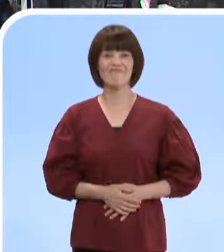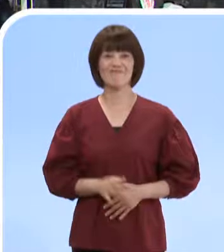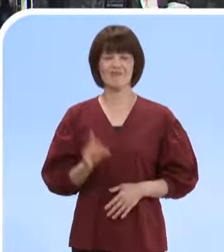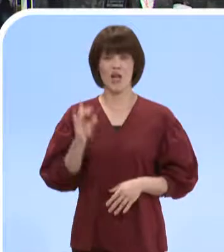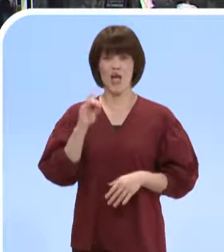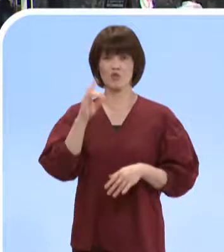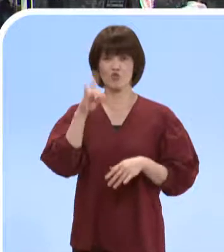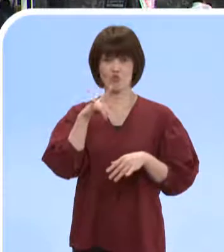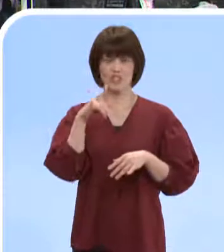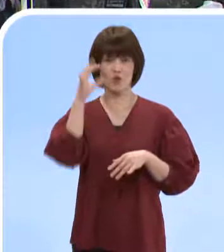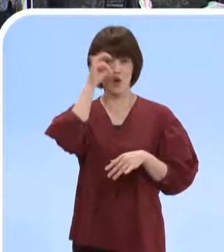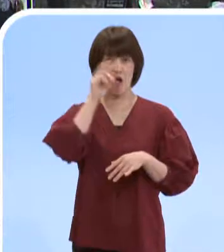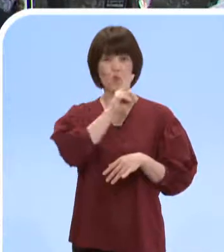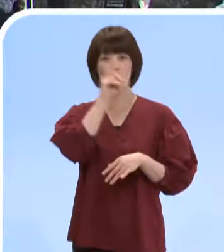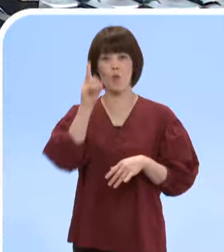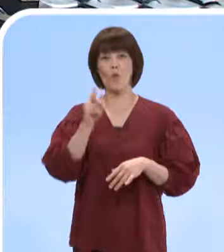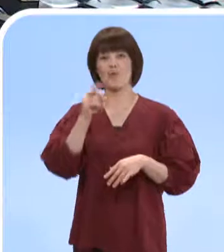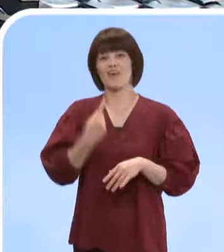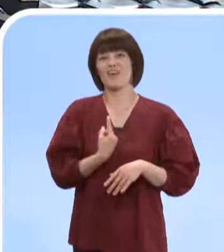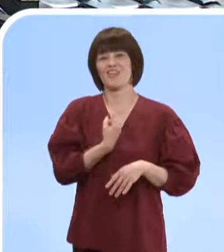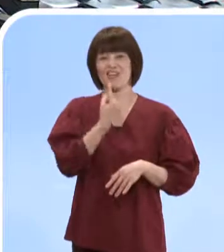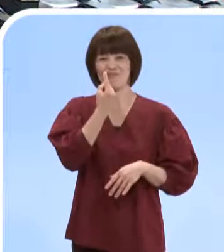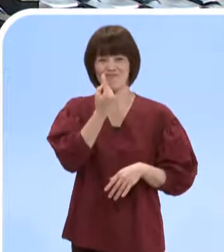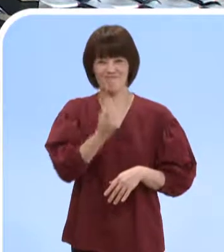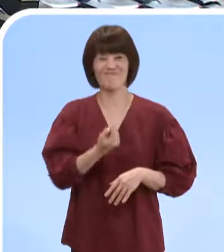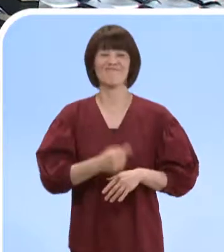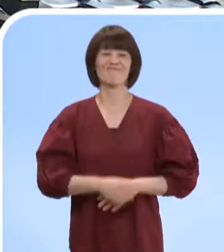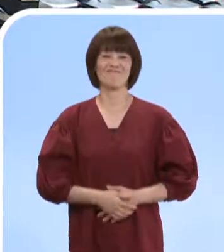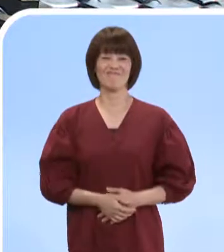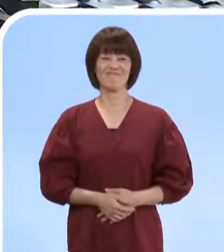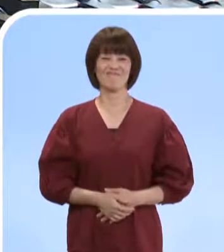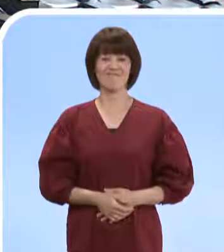伊豆市観光センターに行けばわかるということで。